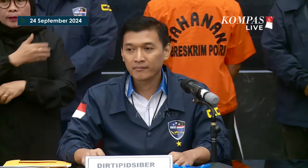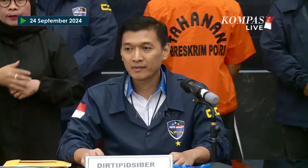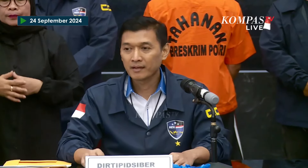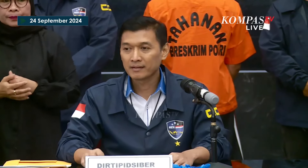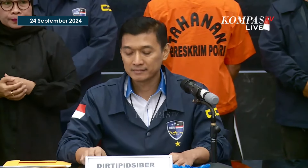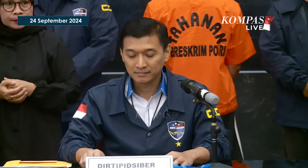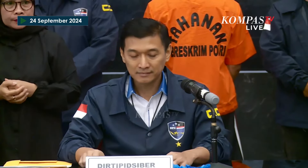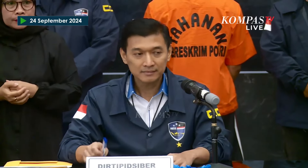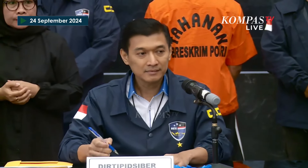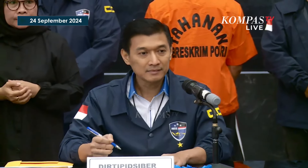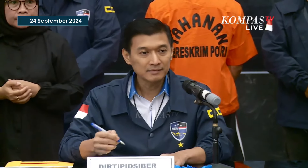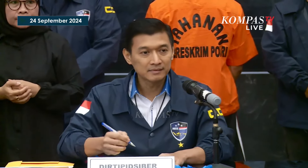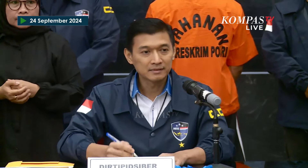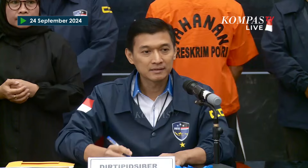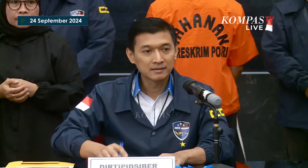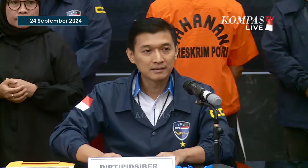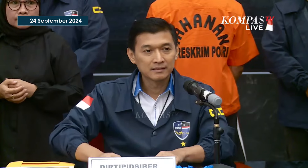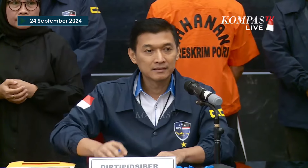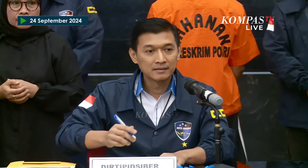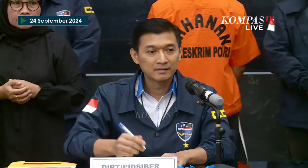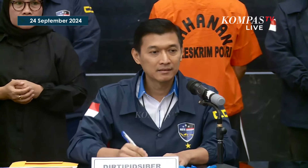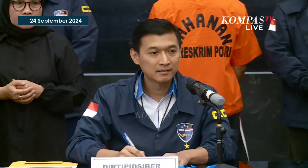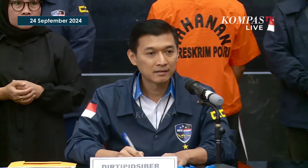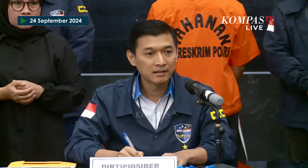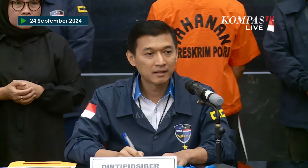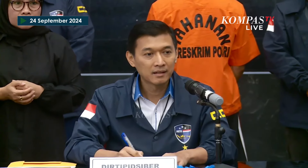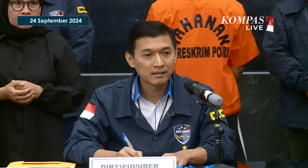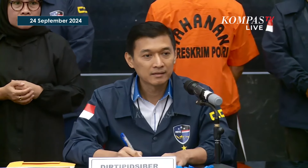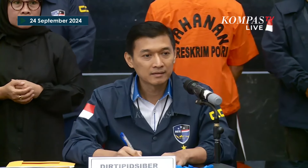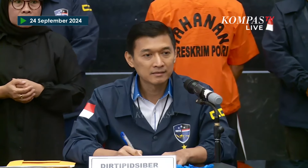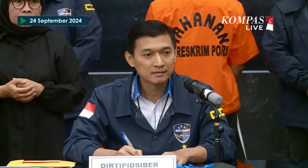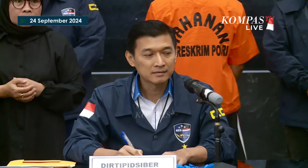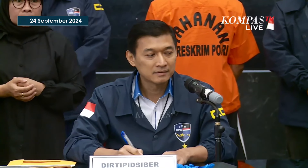dulu tadi, silakan. Duremetcom.